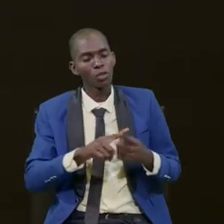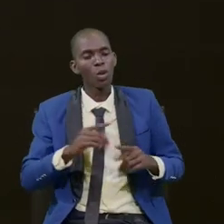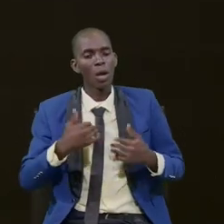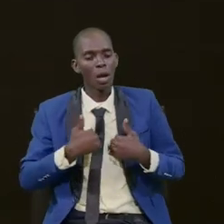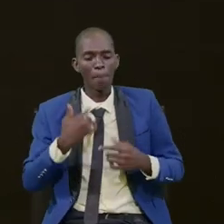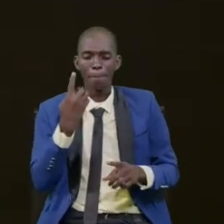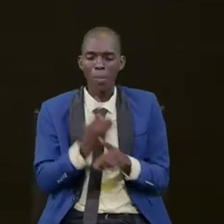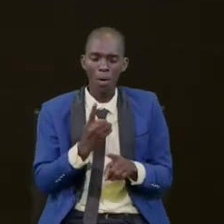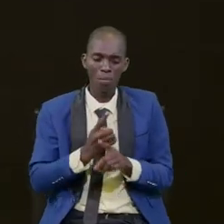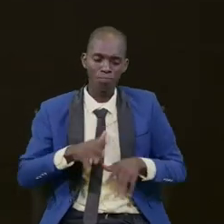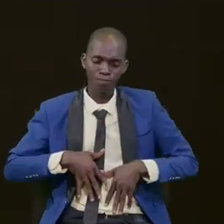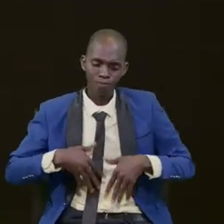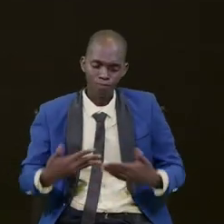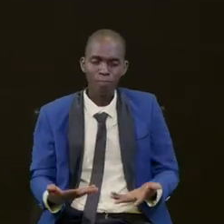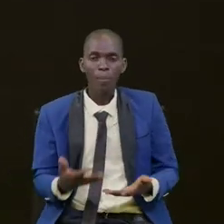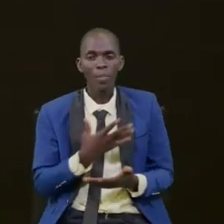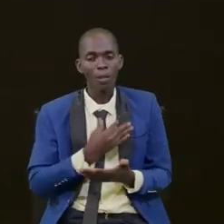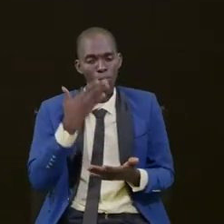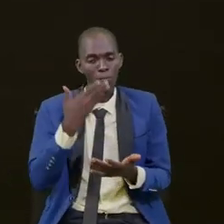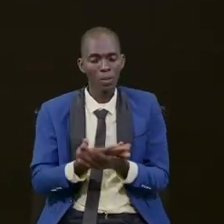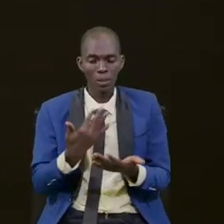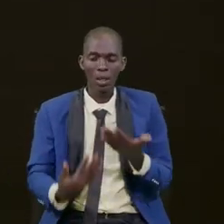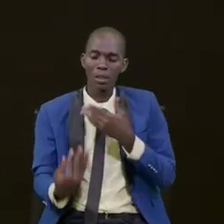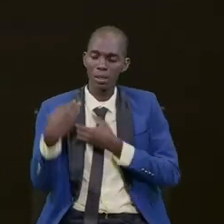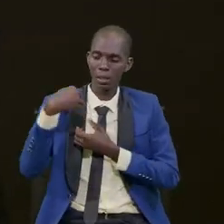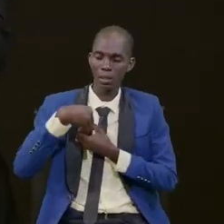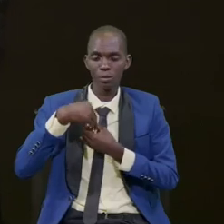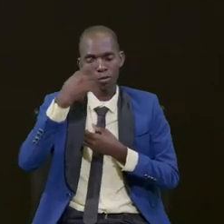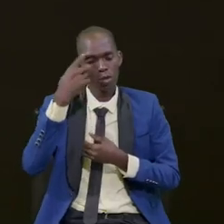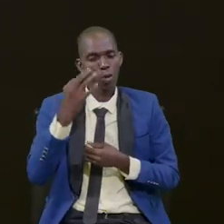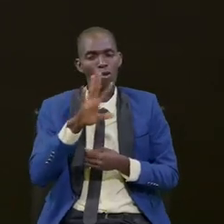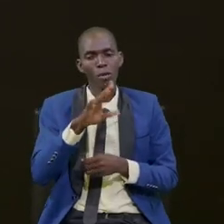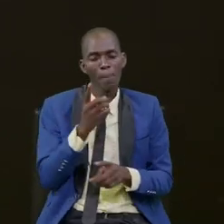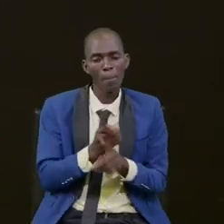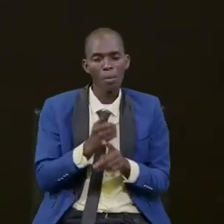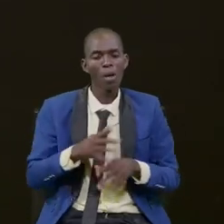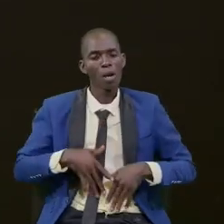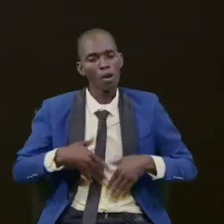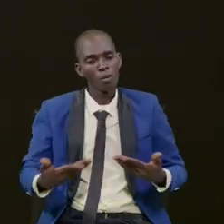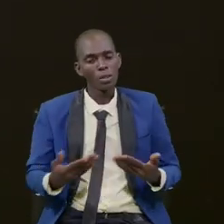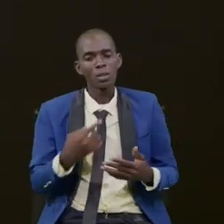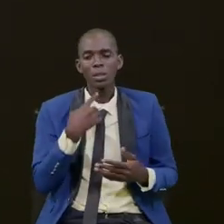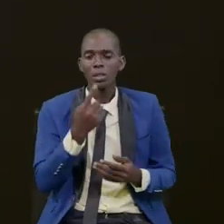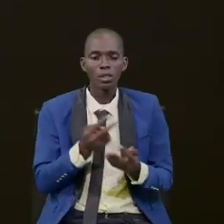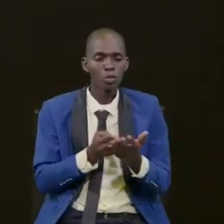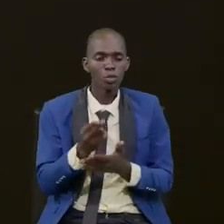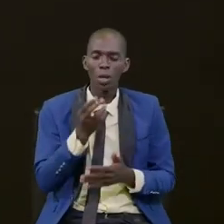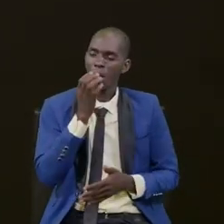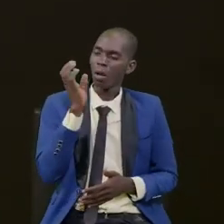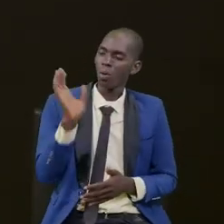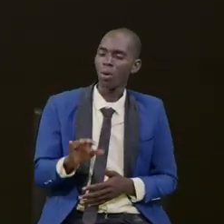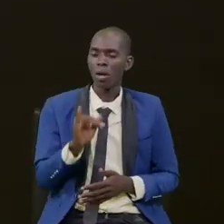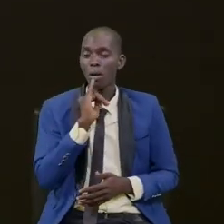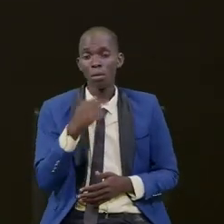confession appropriée et la bonne chose a lieu à cause de la confession appropriée, et alors je dis malheur à